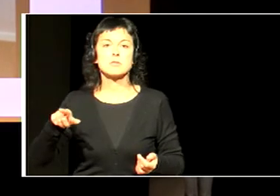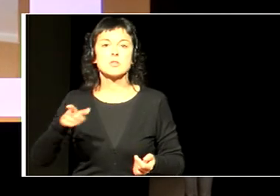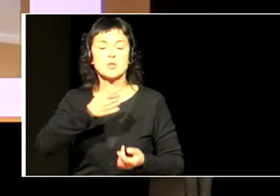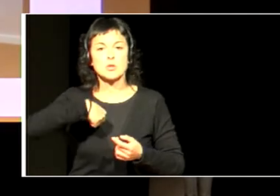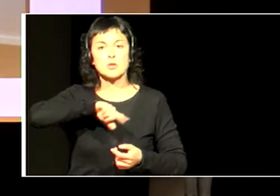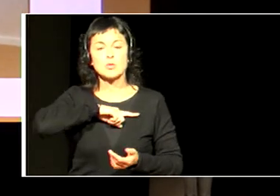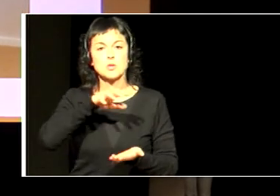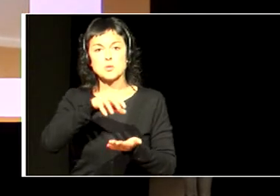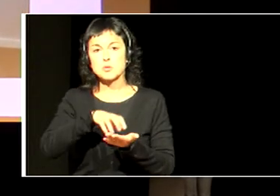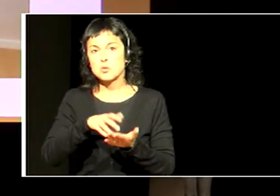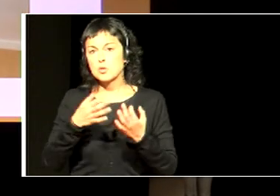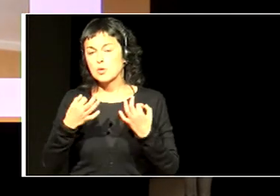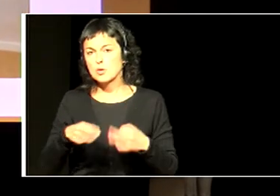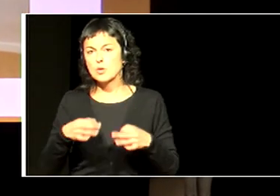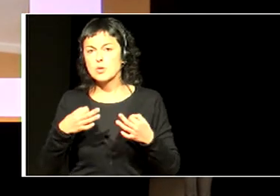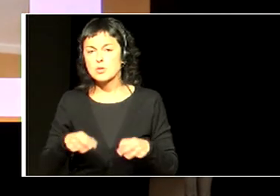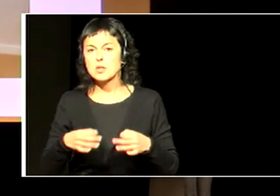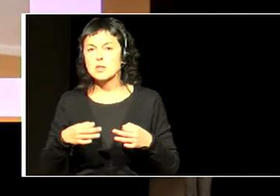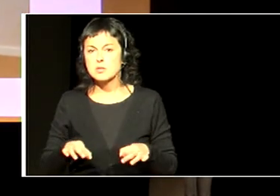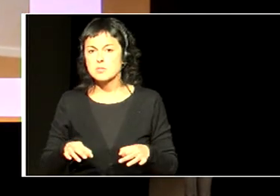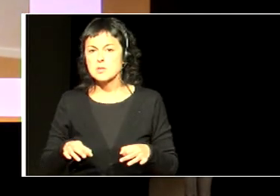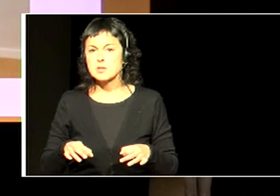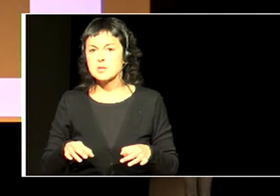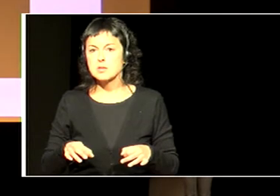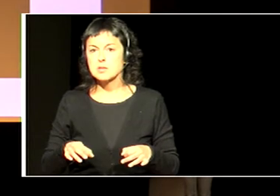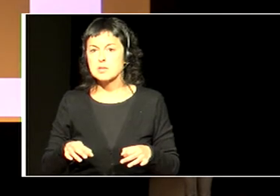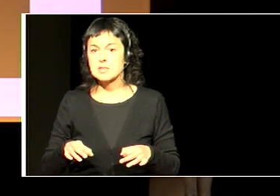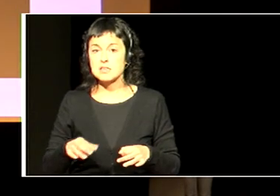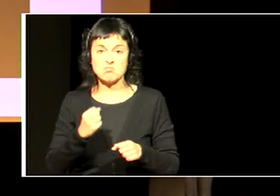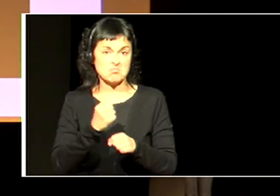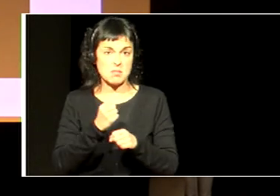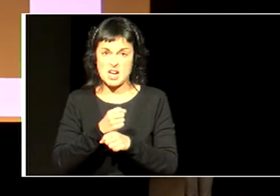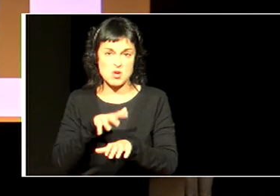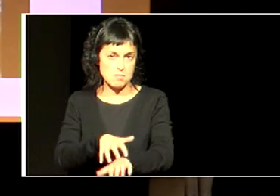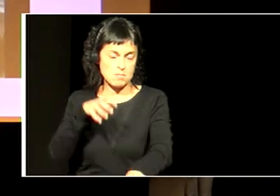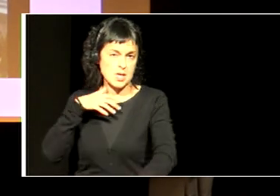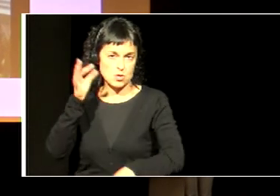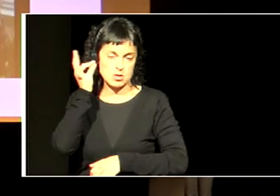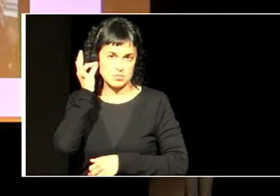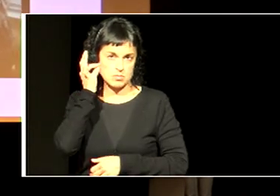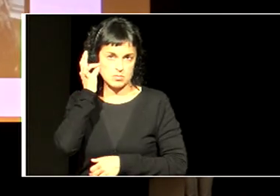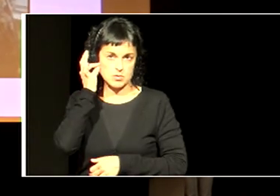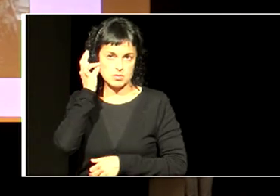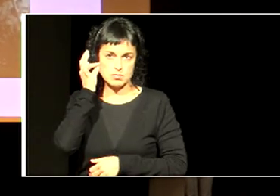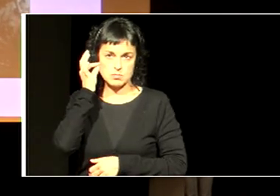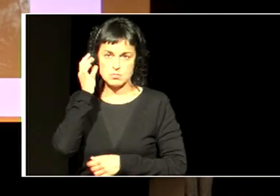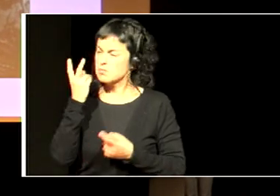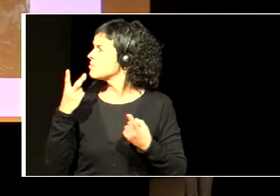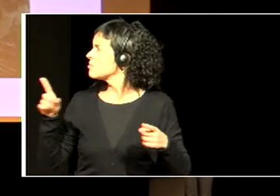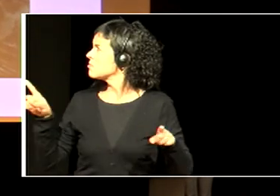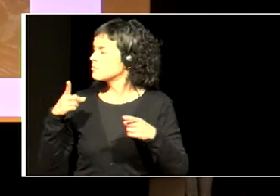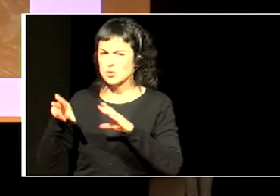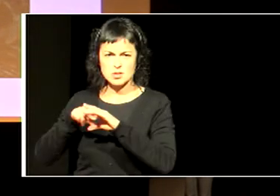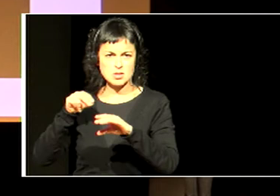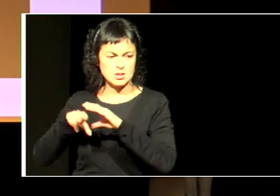irakasleak ez diren beste langileak gehienak dira emakumeak. eta emakumeak hor daude, guk